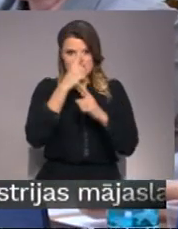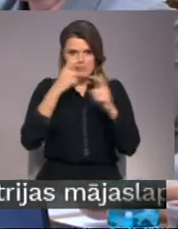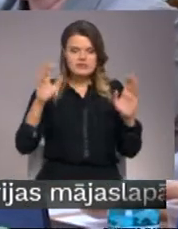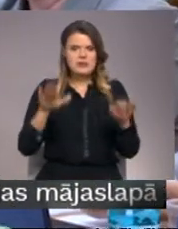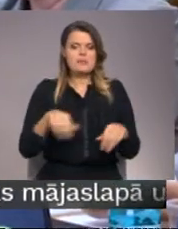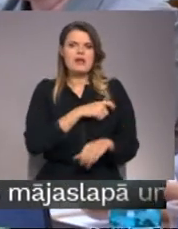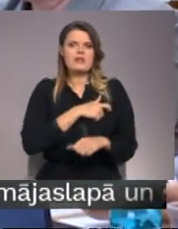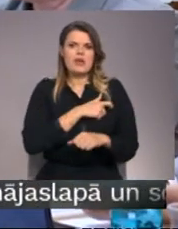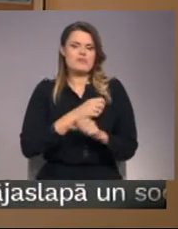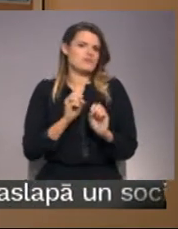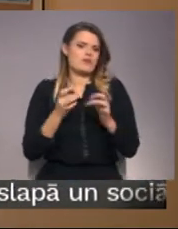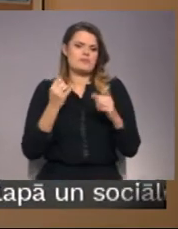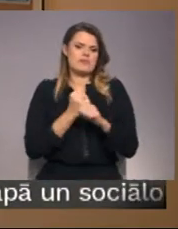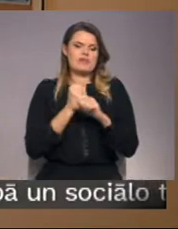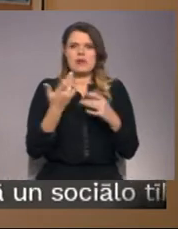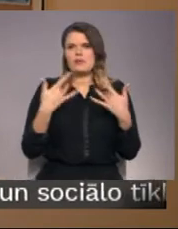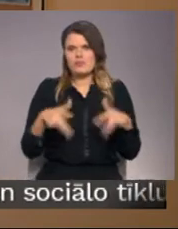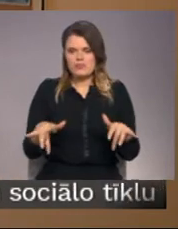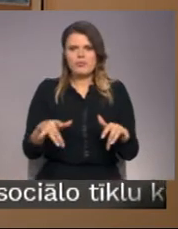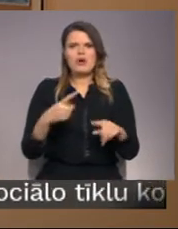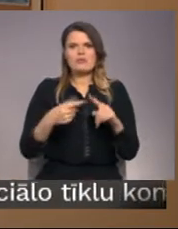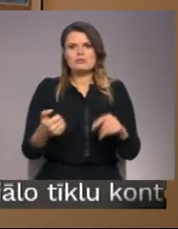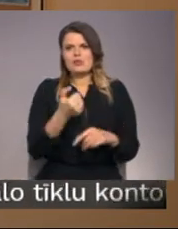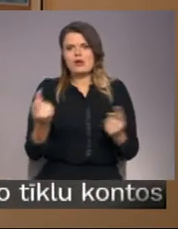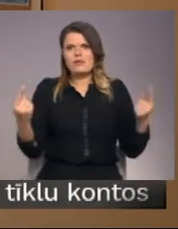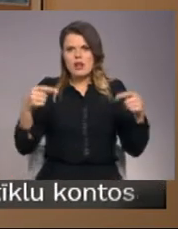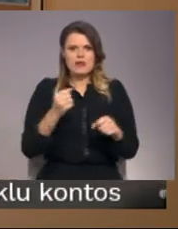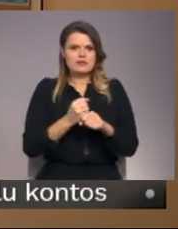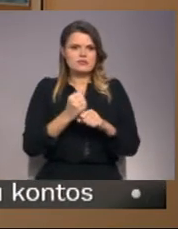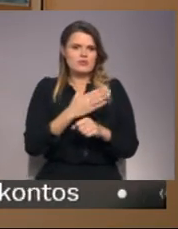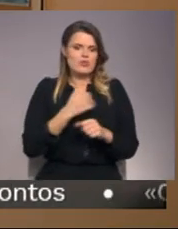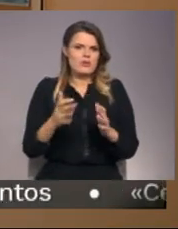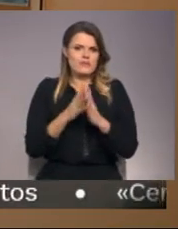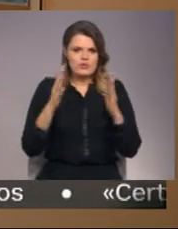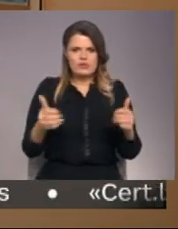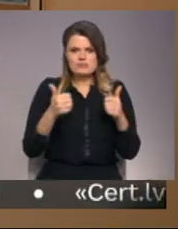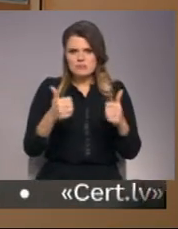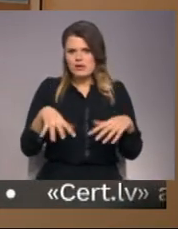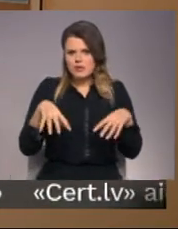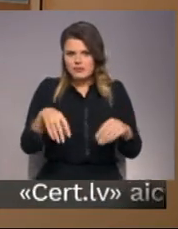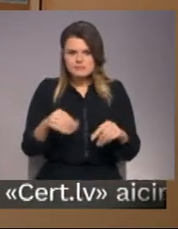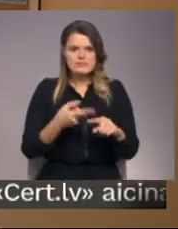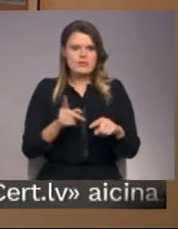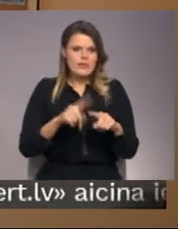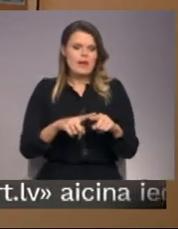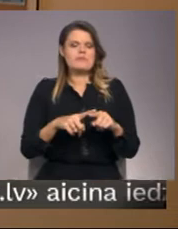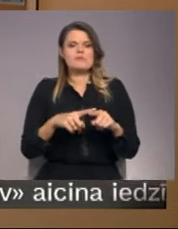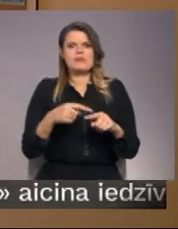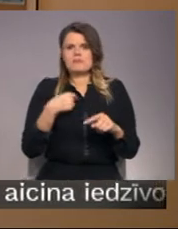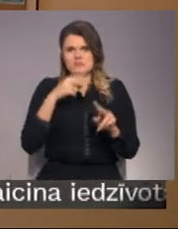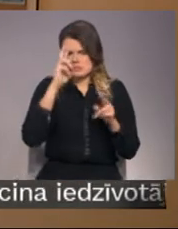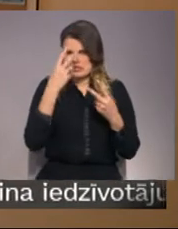deputāta mandātu nolikšanu. 2,5 gadu laikā ir izdarīts ļoti daudz laba darba, līdz ar to es esmu